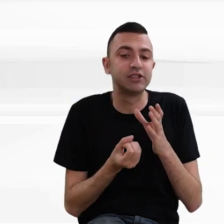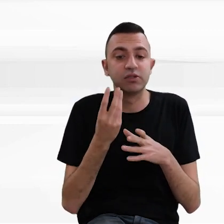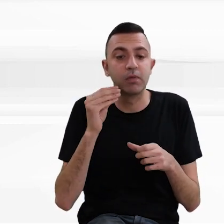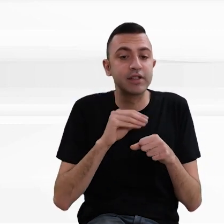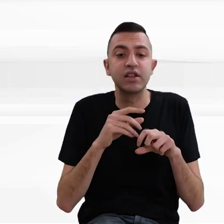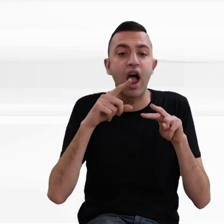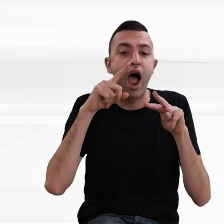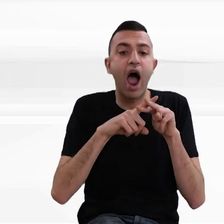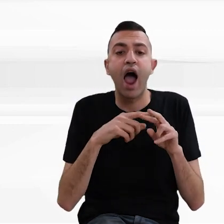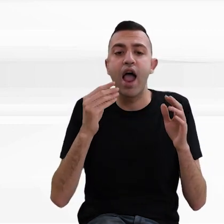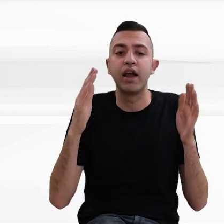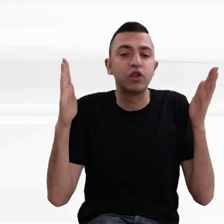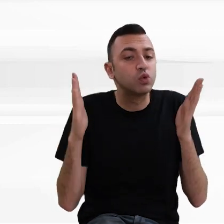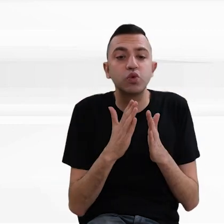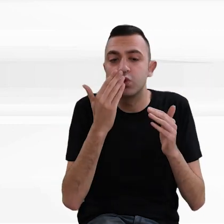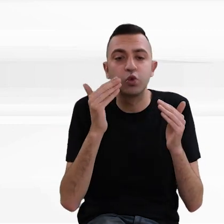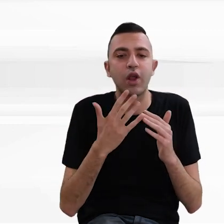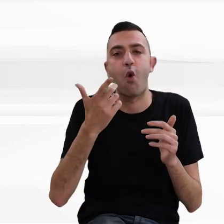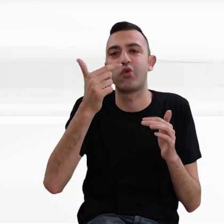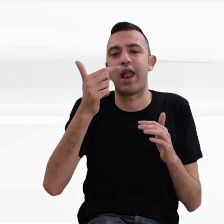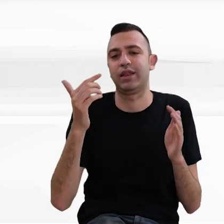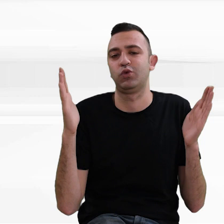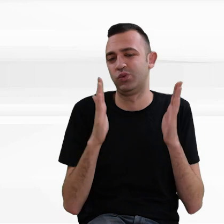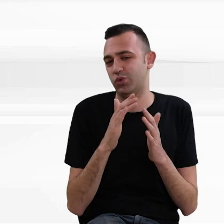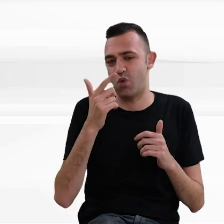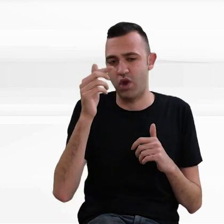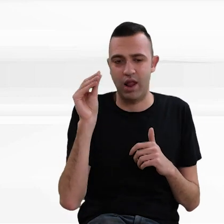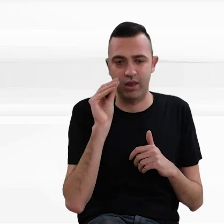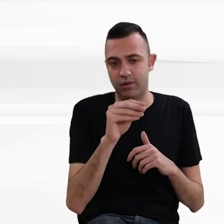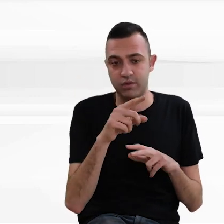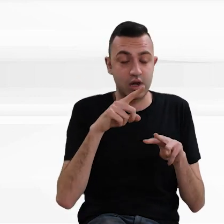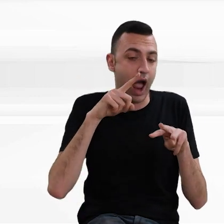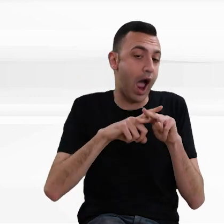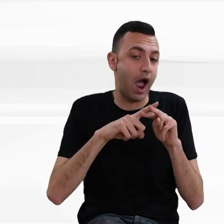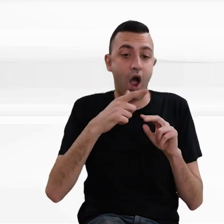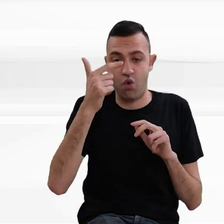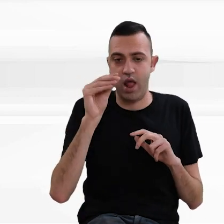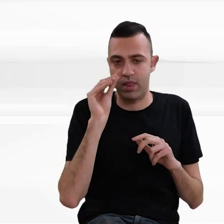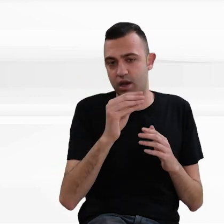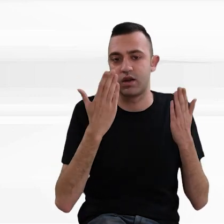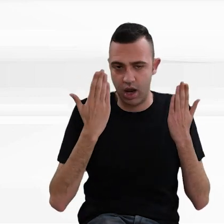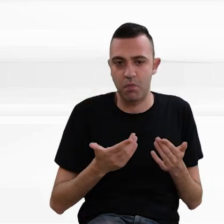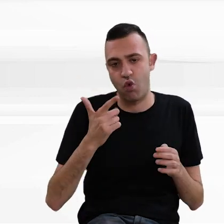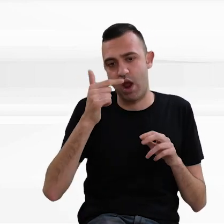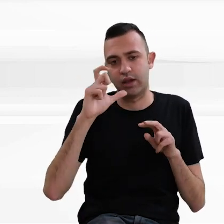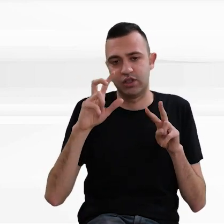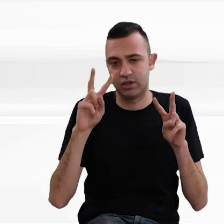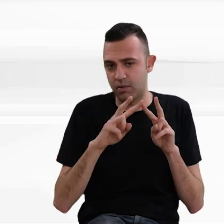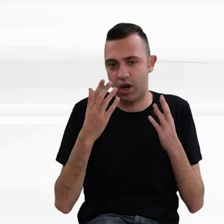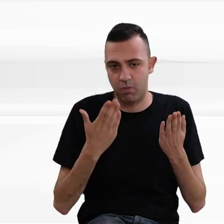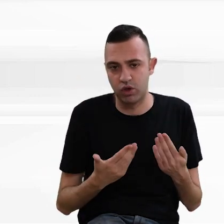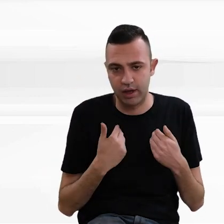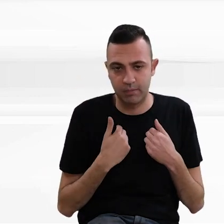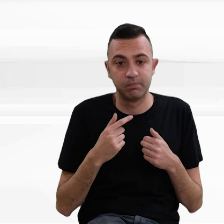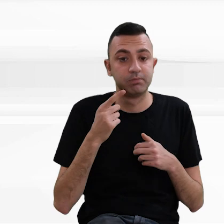ay verebileceğimiz en küçük değer 16 olabilir mi eğer anlamını ben 16 kabul edersem 16 santimetrekare